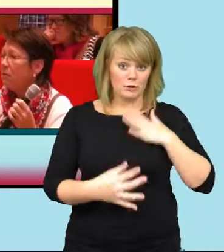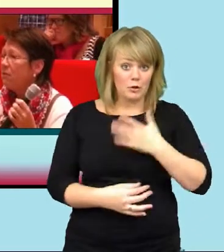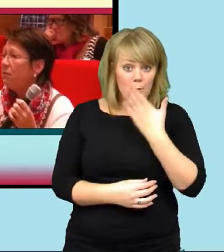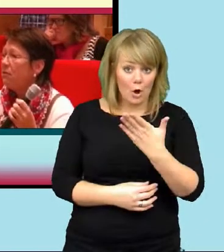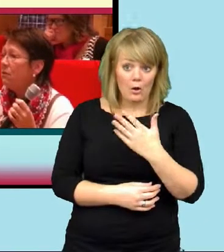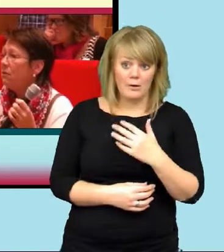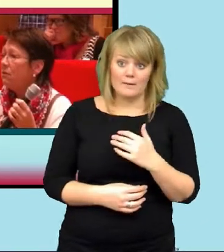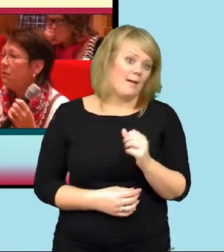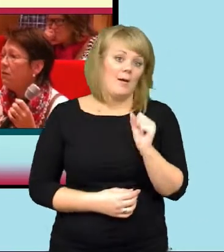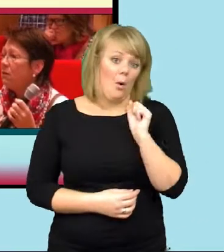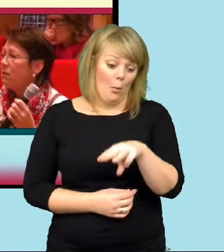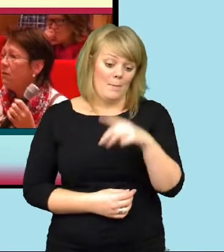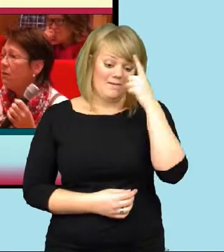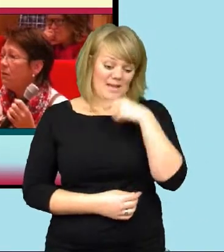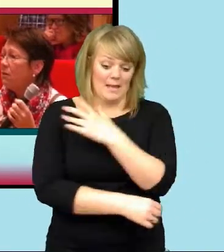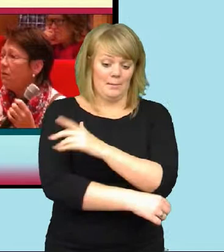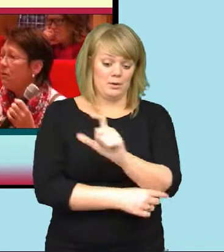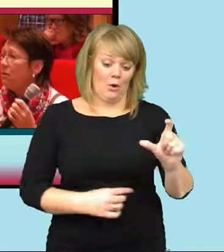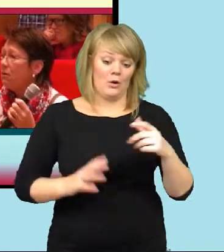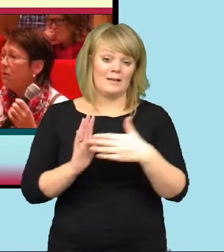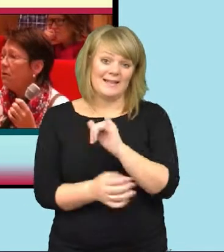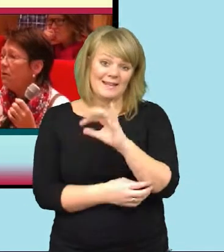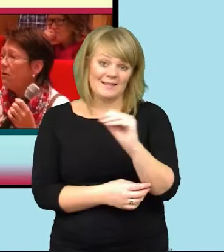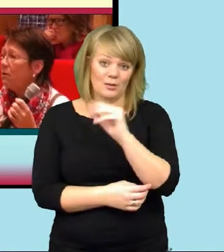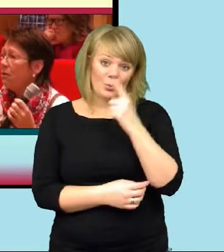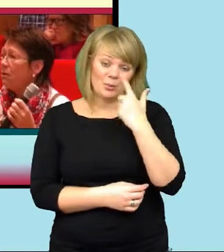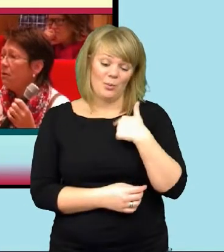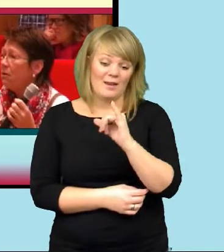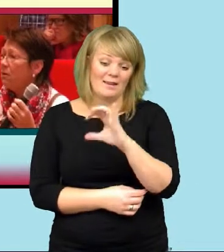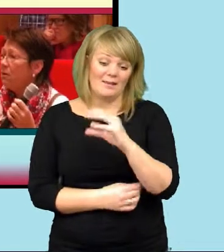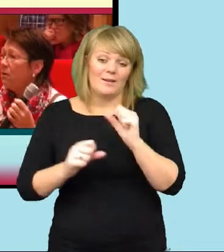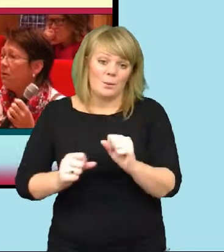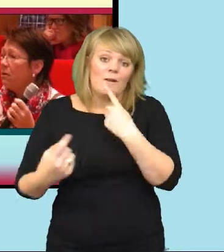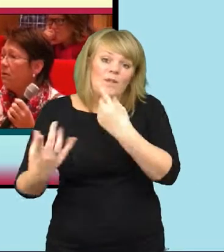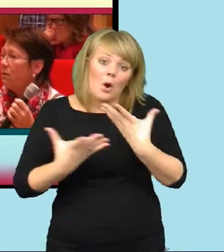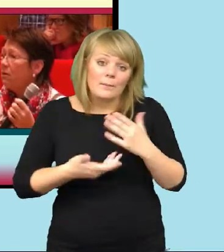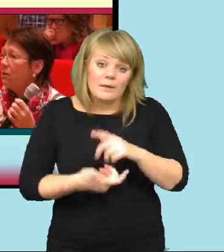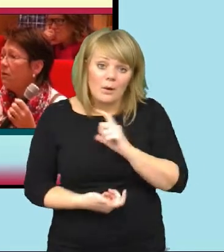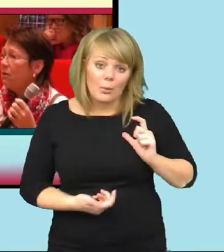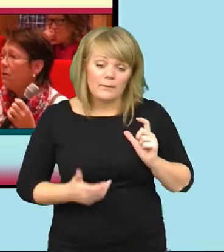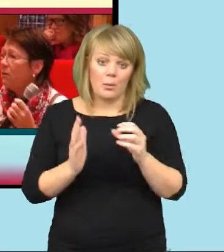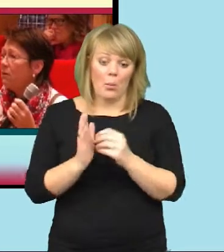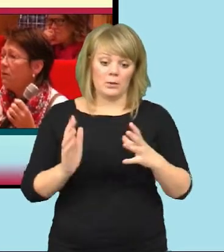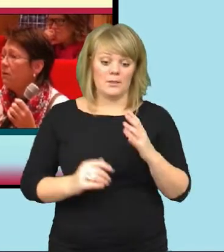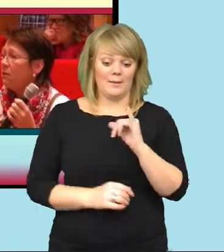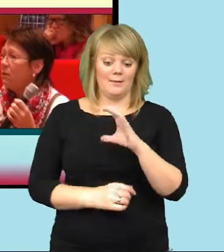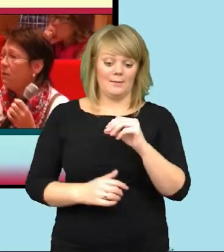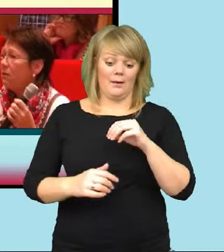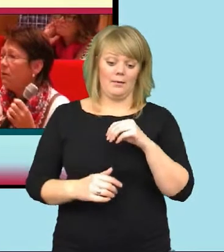Hade det varit fel människa för Isa så hade hon förmodligen rapporterat det. Eftersom hon under sin grundskola